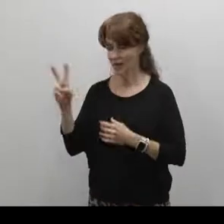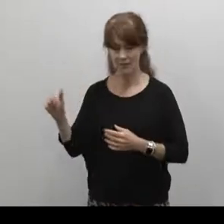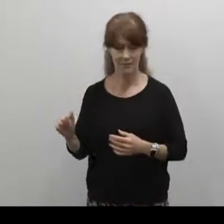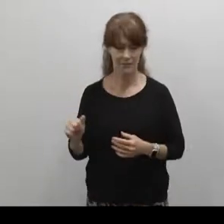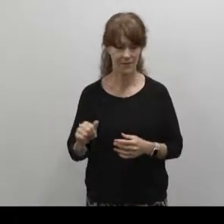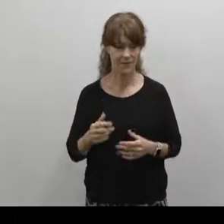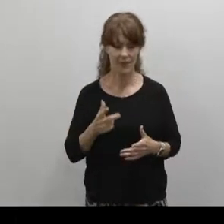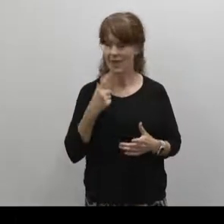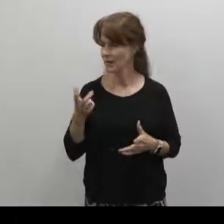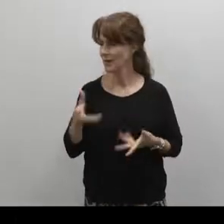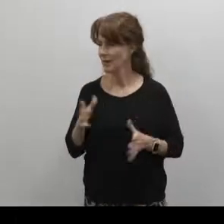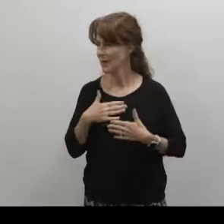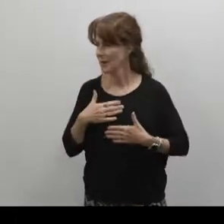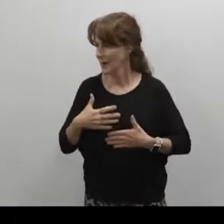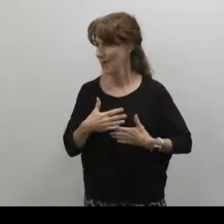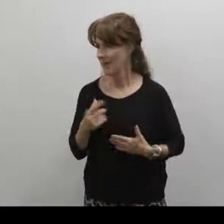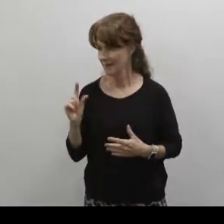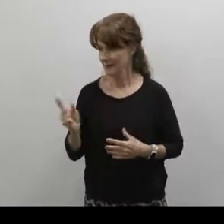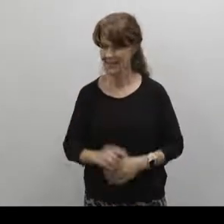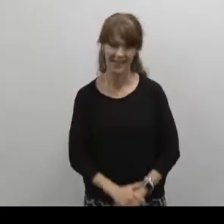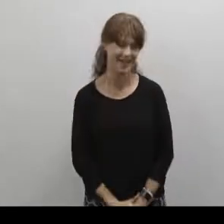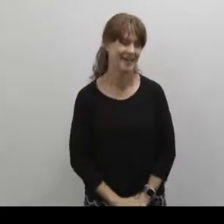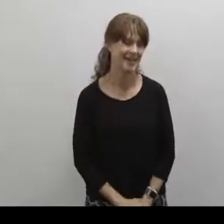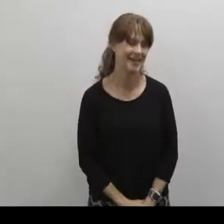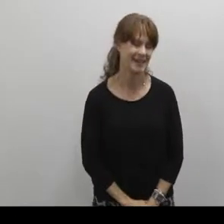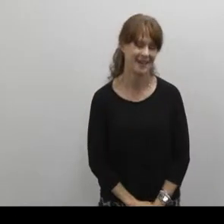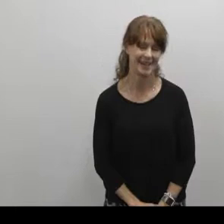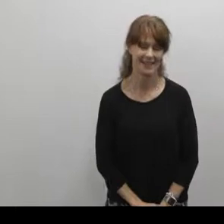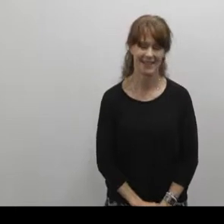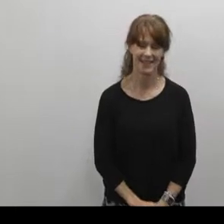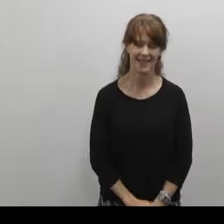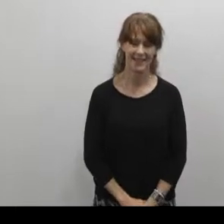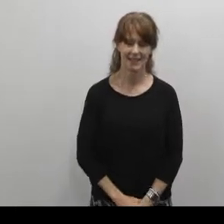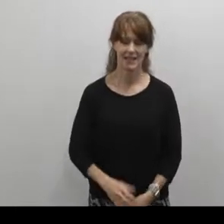con Viva nâng con đại bàn đo cao khiêm đoạn hàm